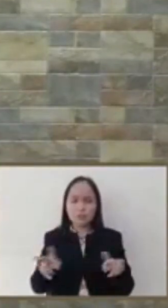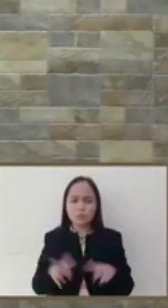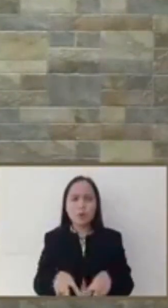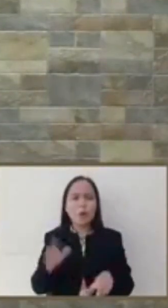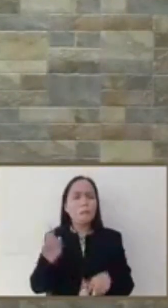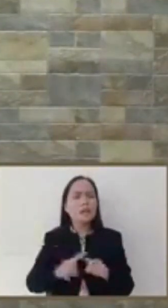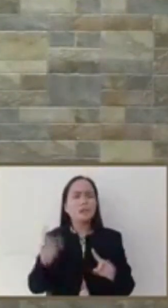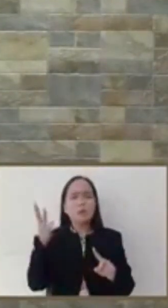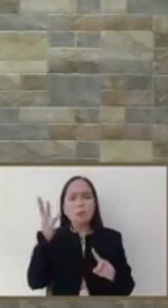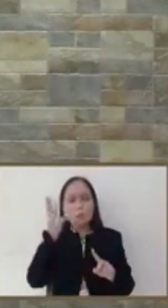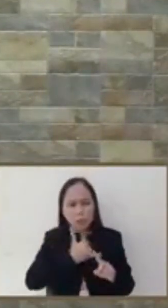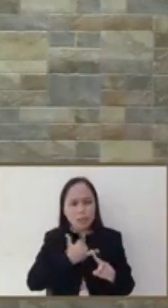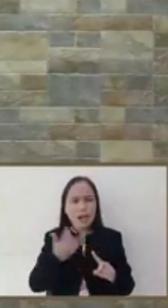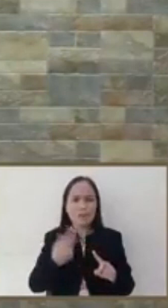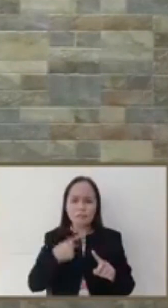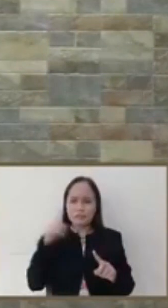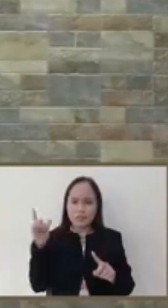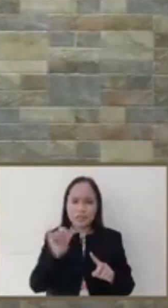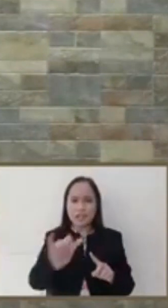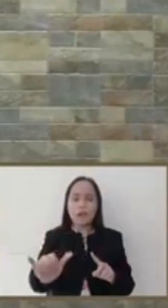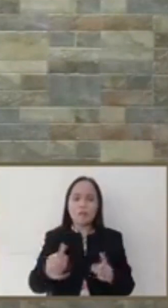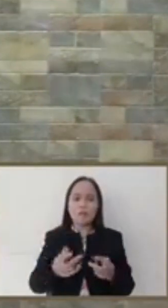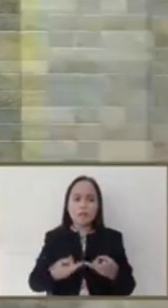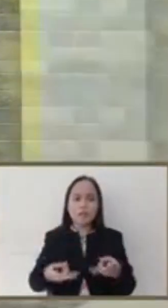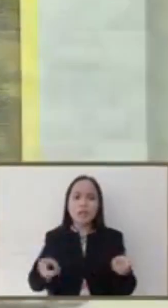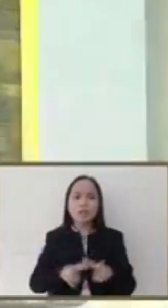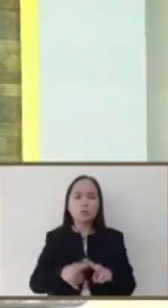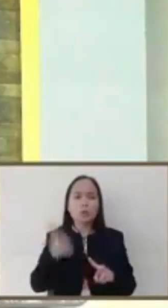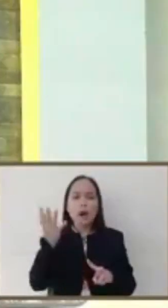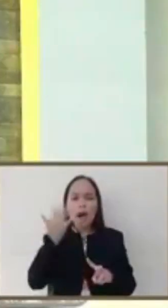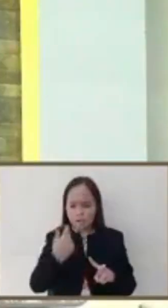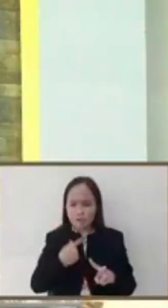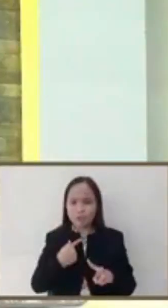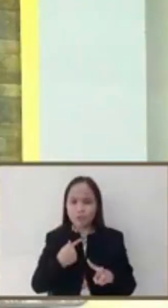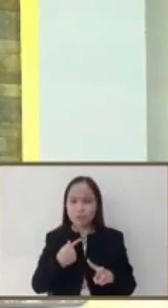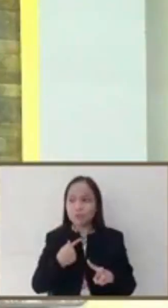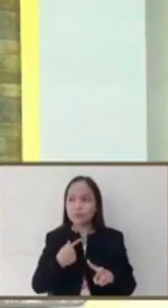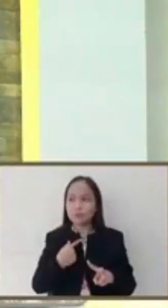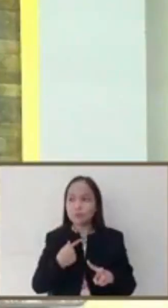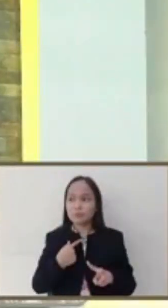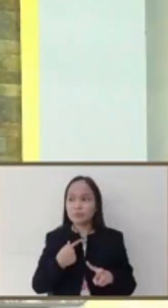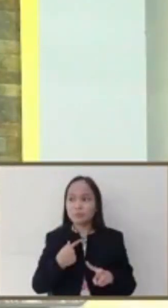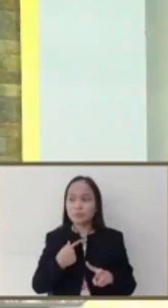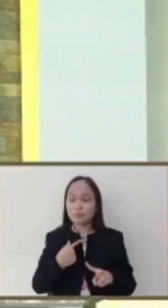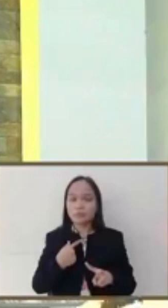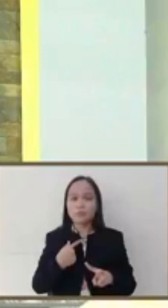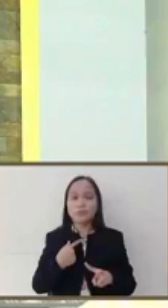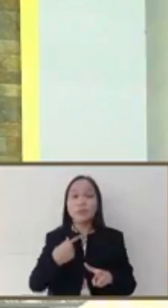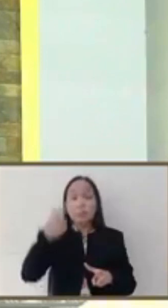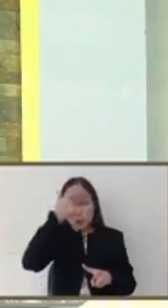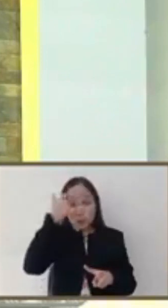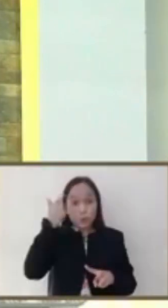Pero bakit nagkakaroon ng eternal value yan? Paano magkakaroon ng eternal value yan? Kaya nagkakaroon ng eternal value yan